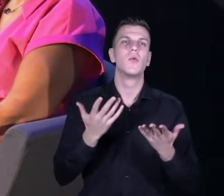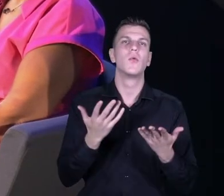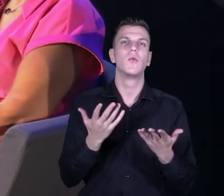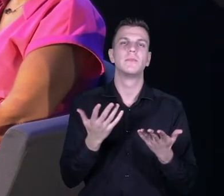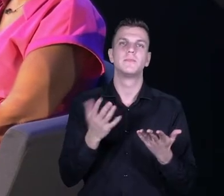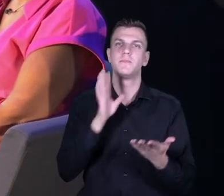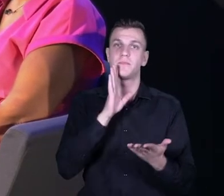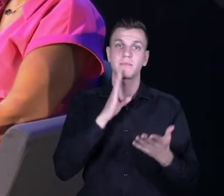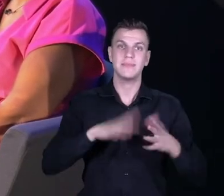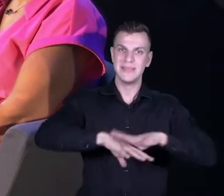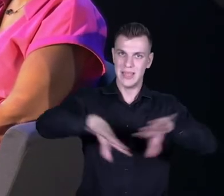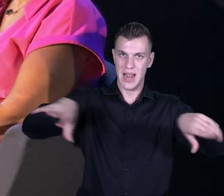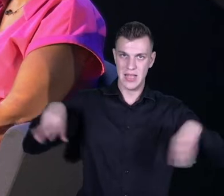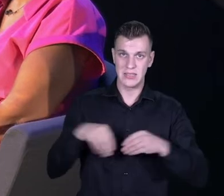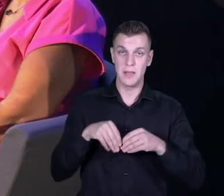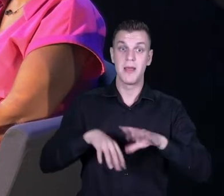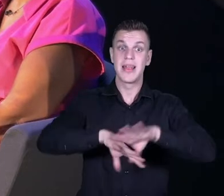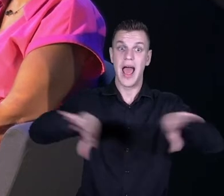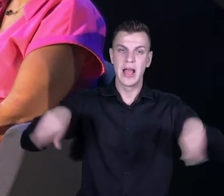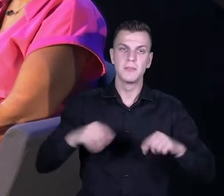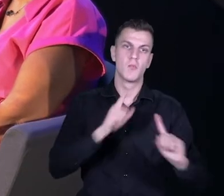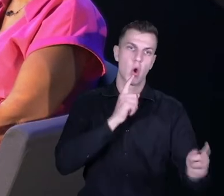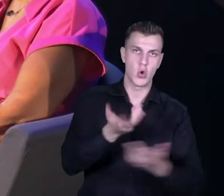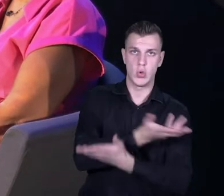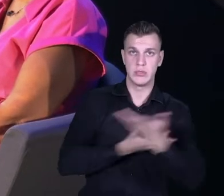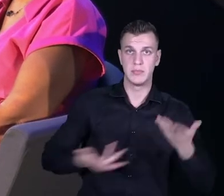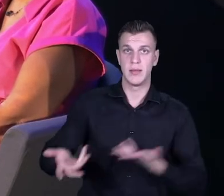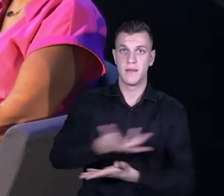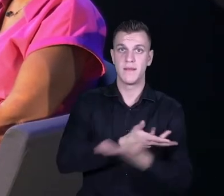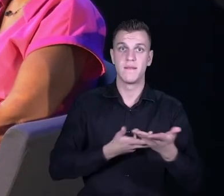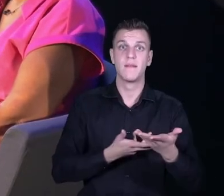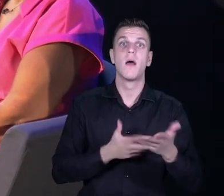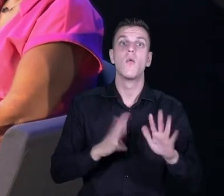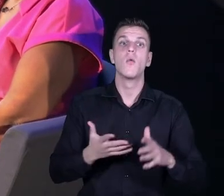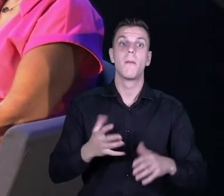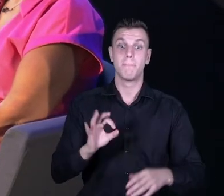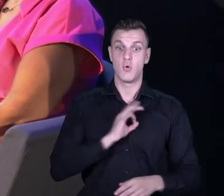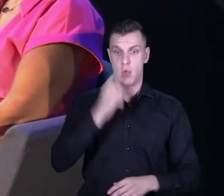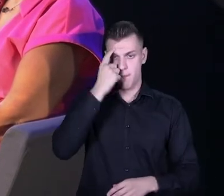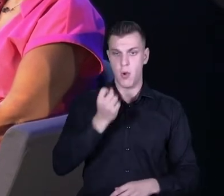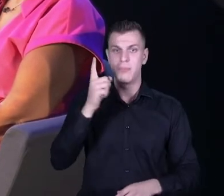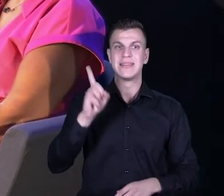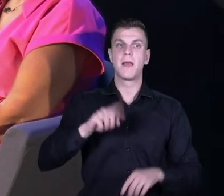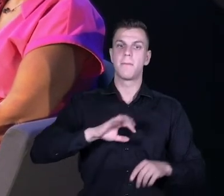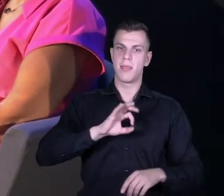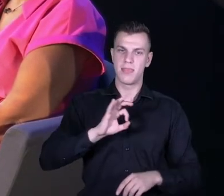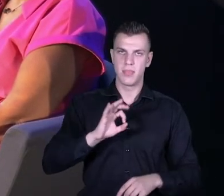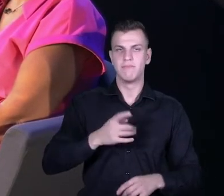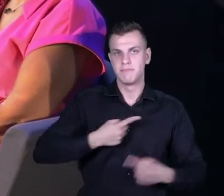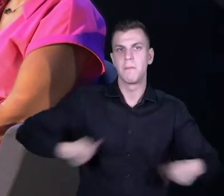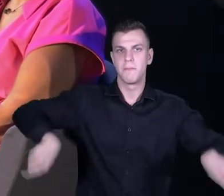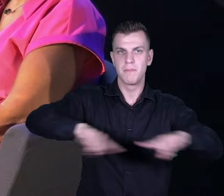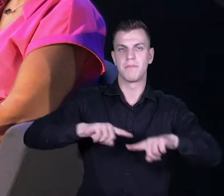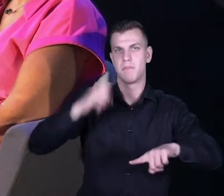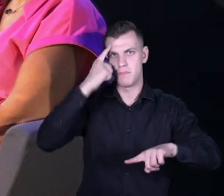żeby wspólnie razem o nich rozmawiać, żeby one były po prostu nasze. Od dłuższego czasu